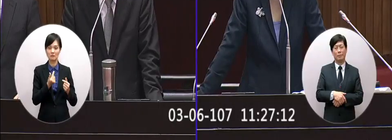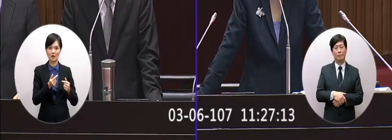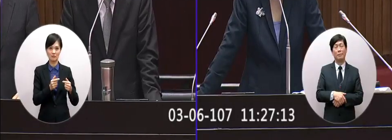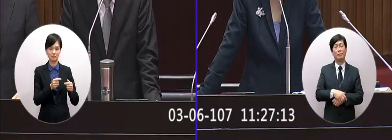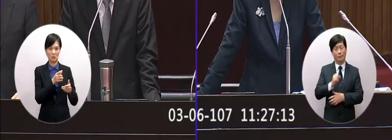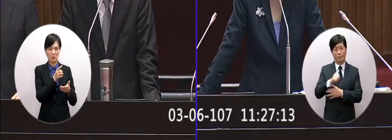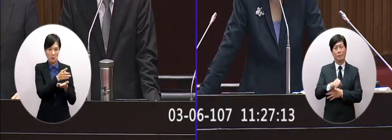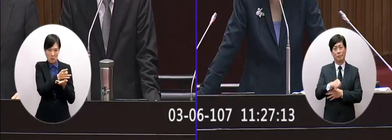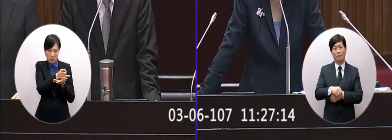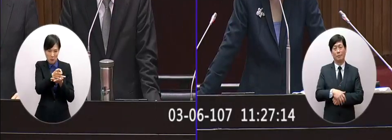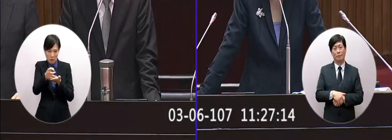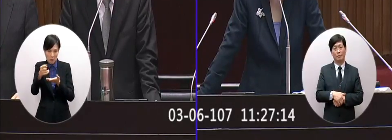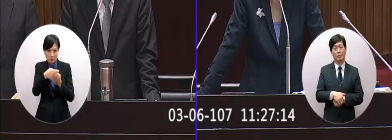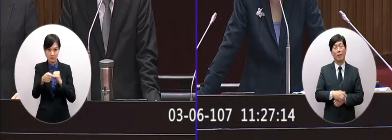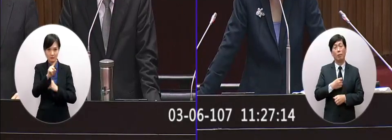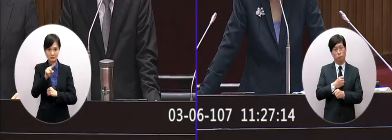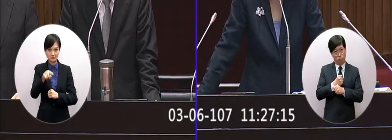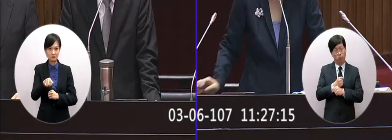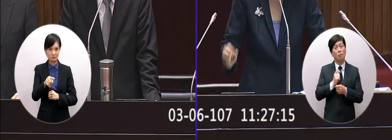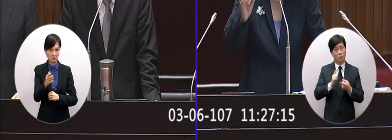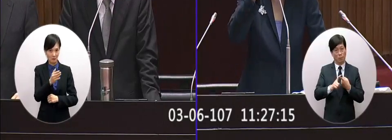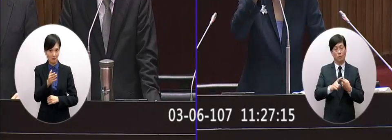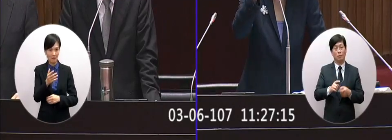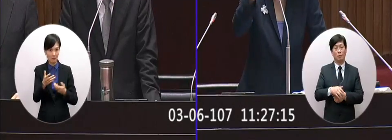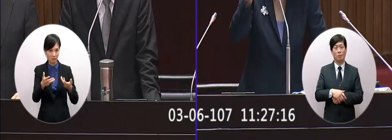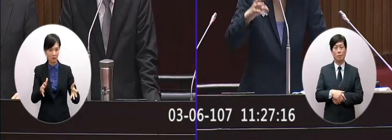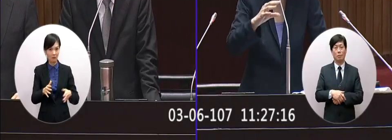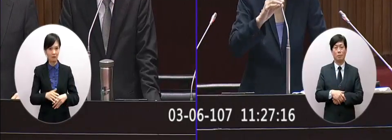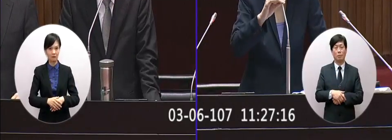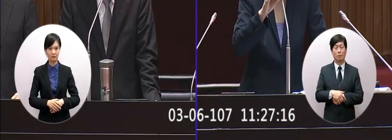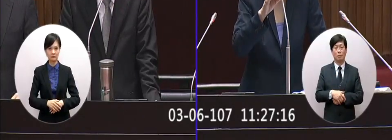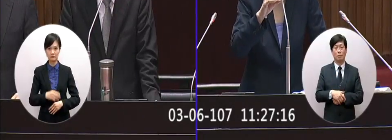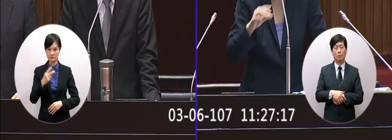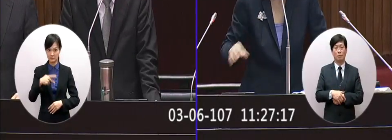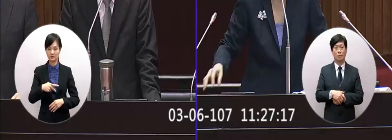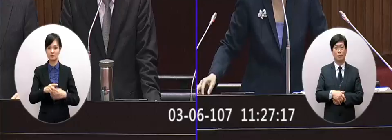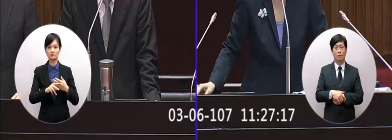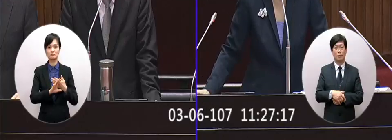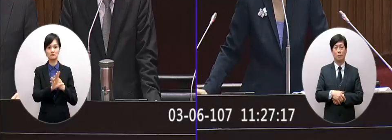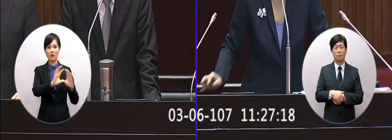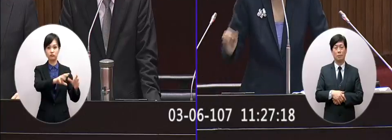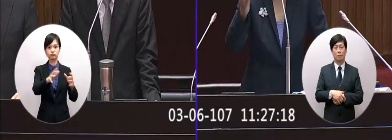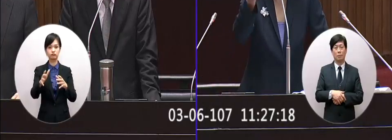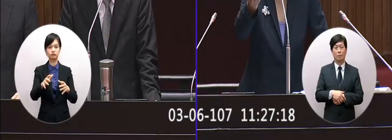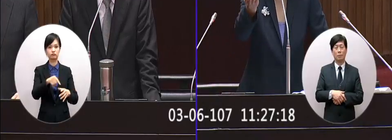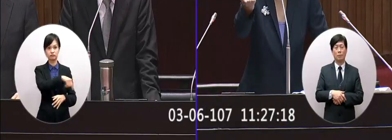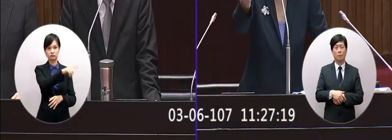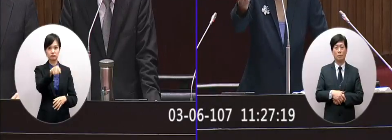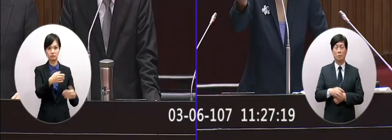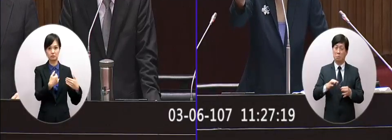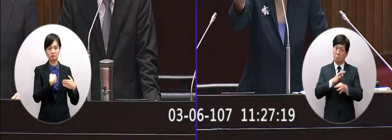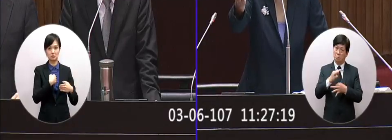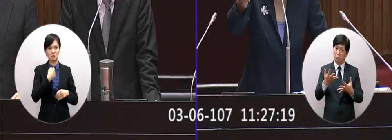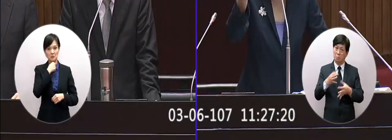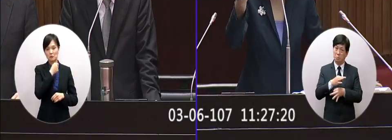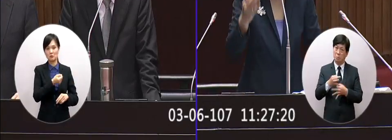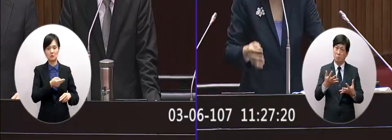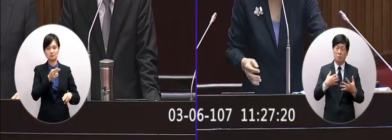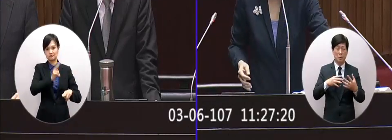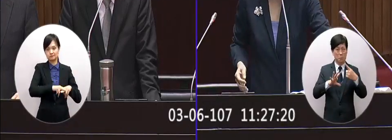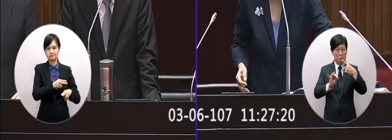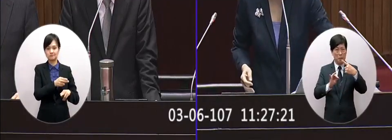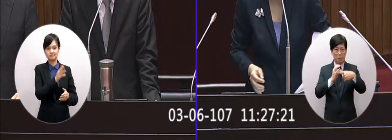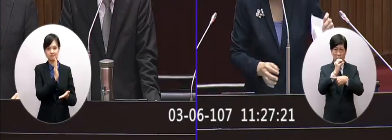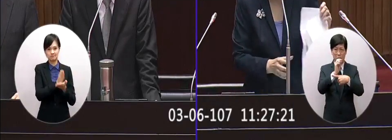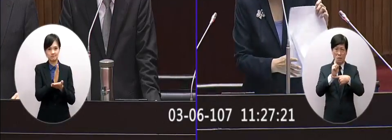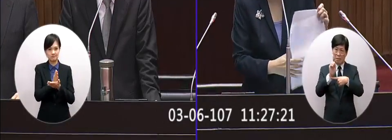1000多枚， 同意， 对， 绝对要警讯以对。 对，然后他也不断的在国际社会上封锁台湾的。 那经济呢，院长？经济呢？0.1